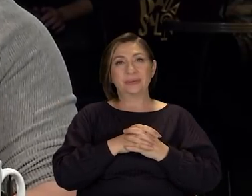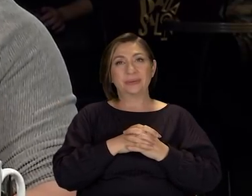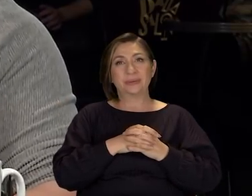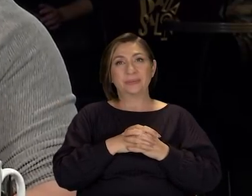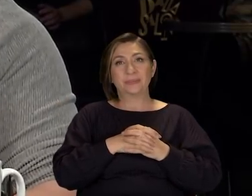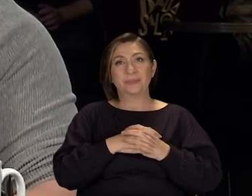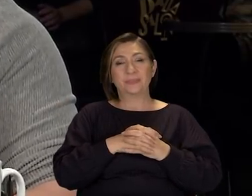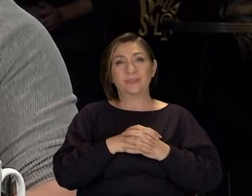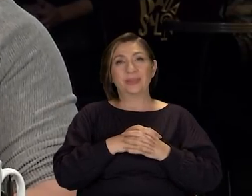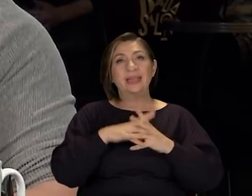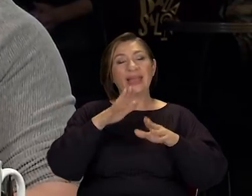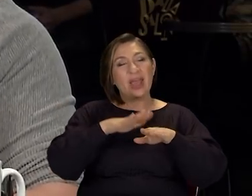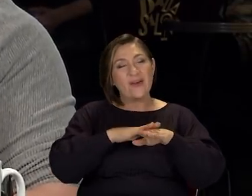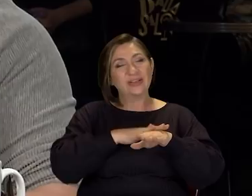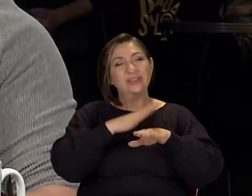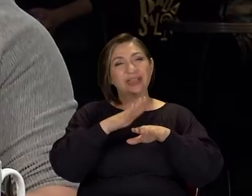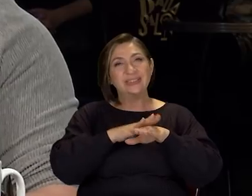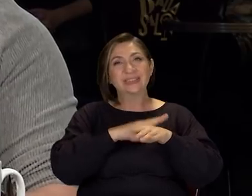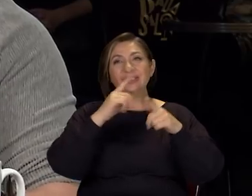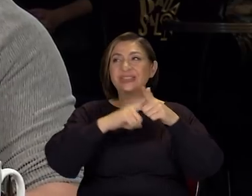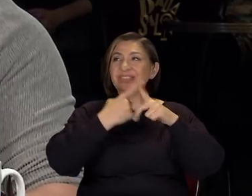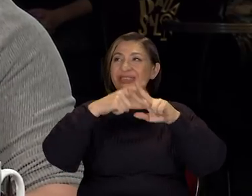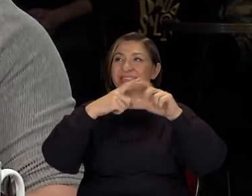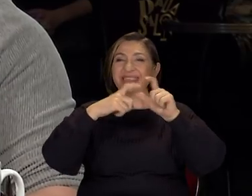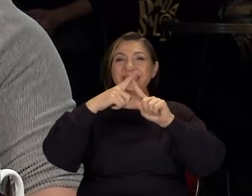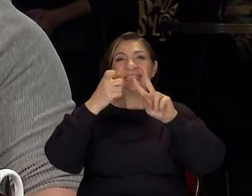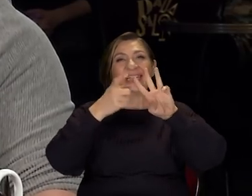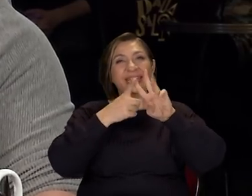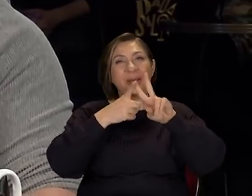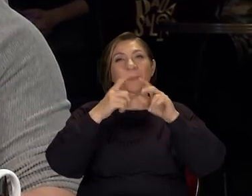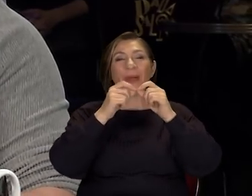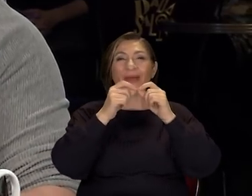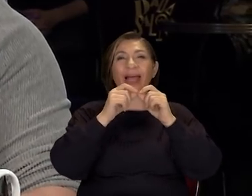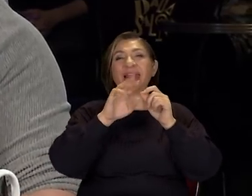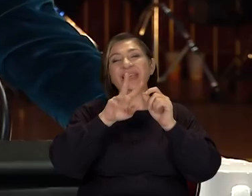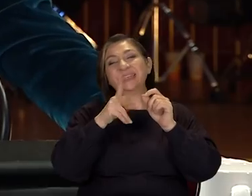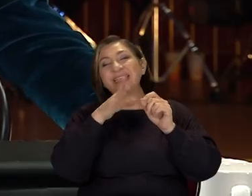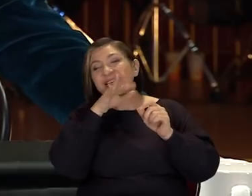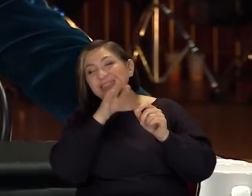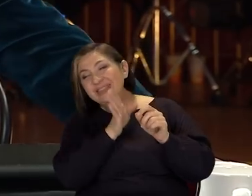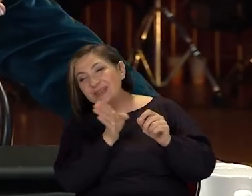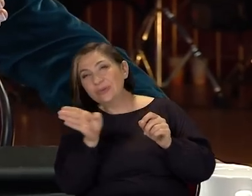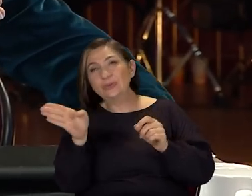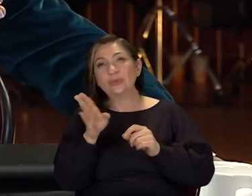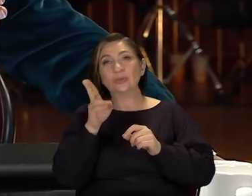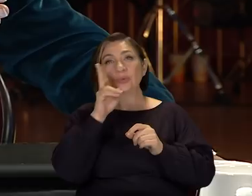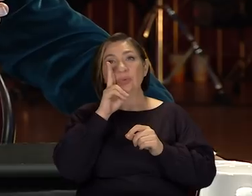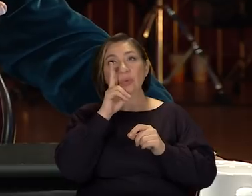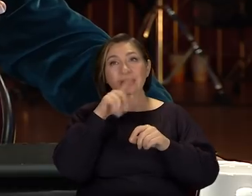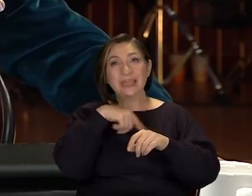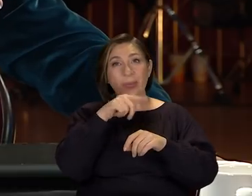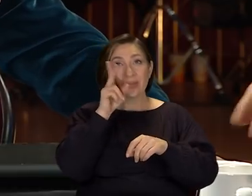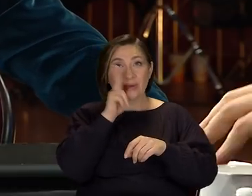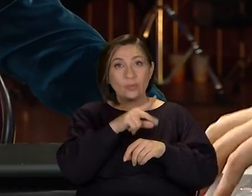Ondan sonra yavaş yavaş tabii ki artık Justin Bieber'dan Justin Timberlake'e doğru güzel geçiyoruz yani. Son halini gördün mü